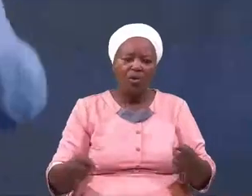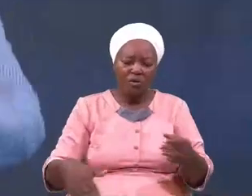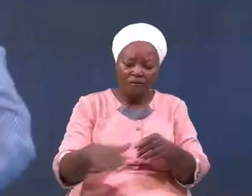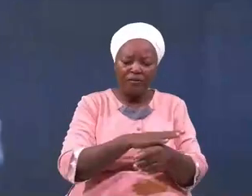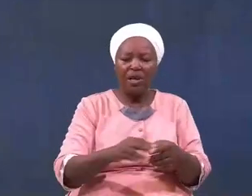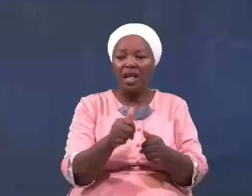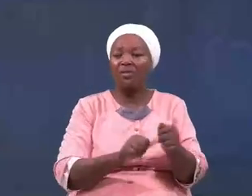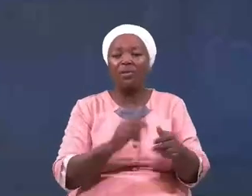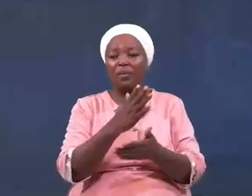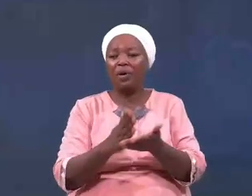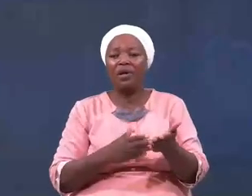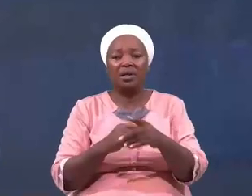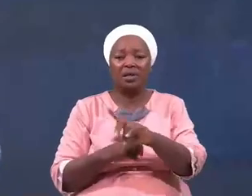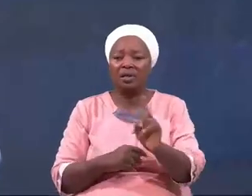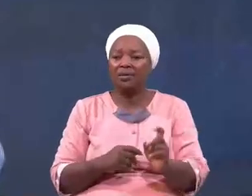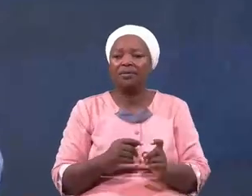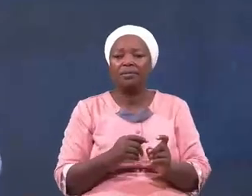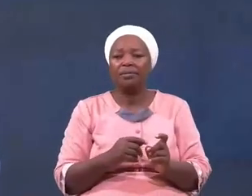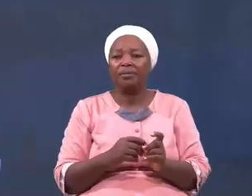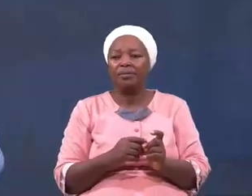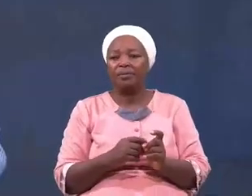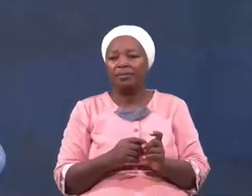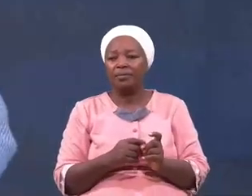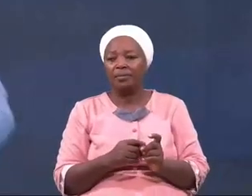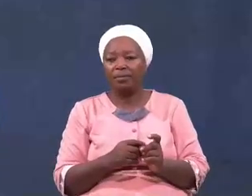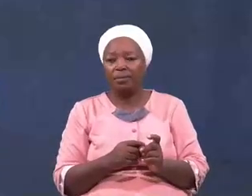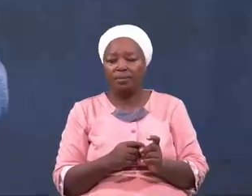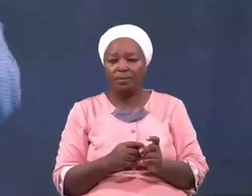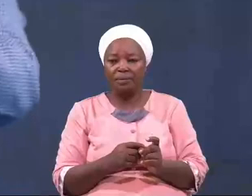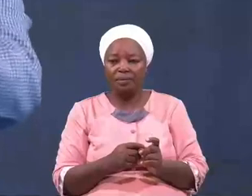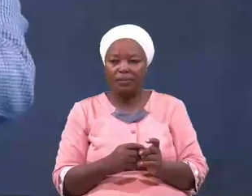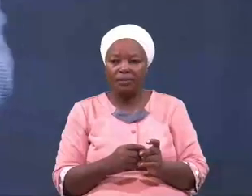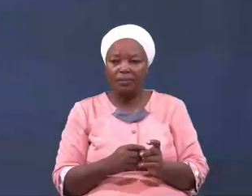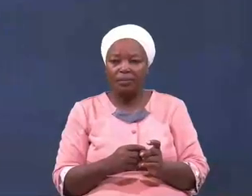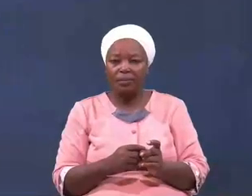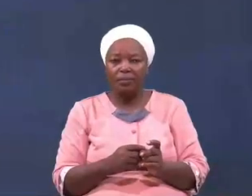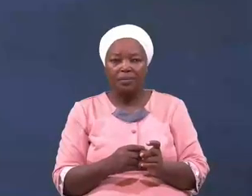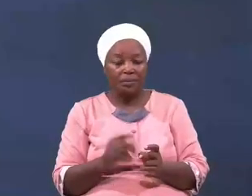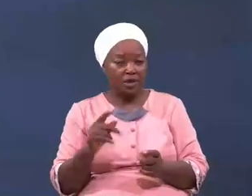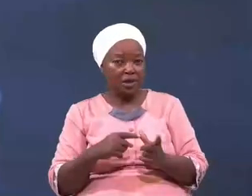C'est bien à tort que vous glorifiez. Ne savez-vous pas qu'un peu de levain fait lever toute la pâte?